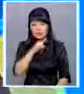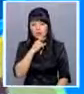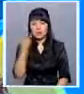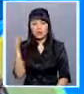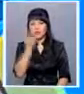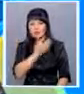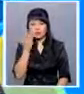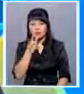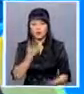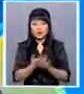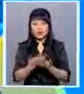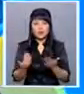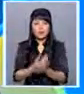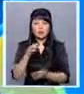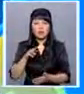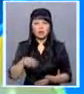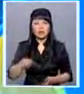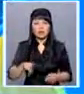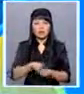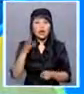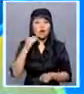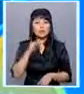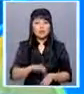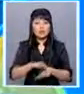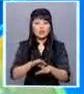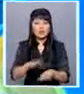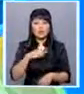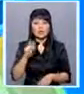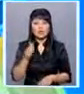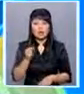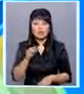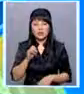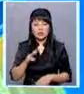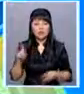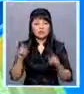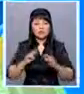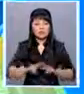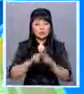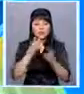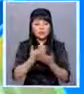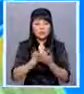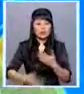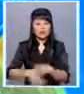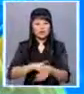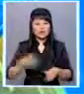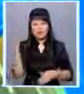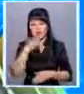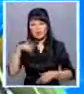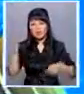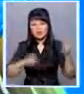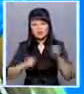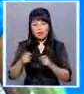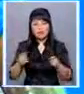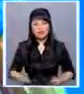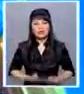Қазақстанның кино индустриясы ТМД елдерін үлгі. Алматы өтіп жатқан Шәкен жұлдыздары кино фестиваліне келген ресейлік мамандар бүгін осындай мәлімдеме